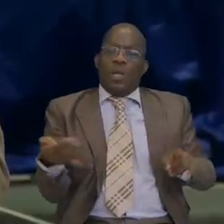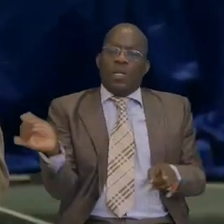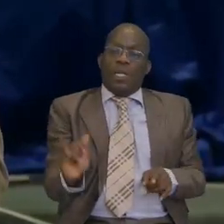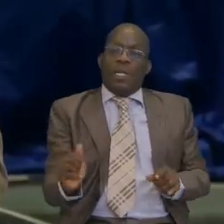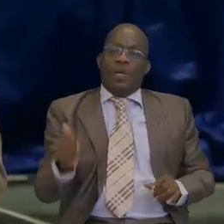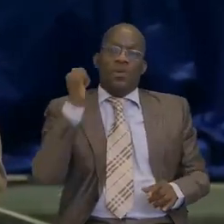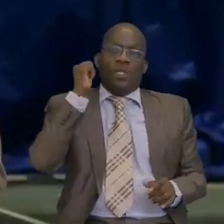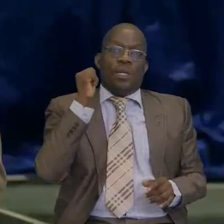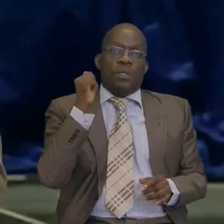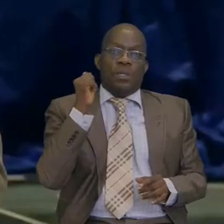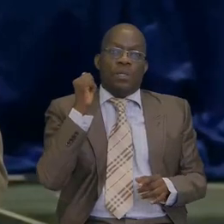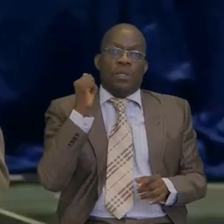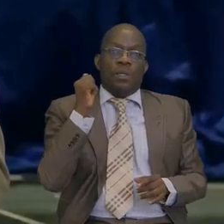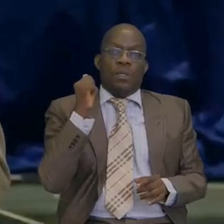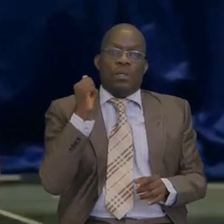négligent.